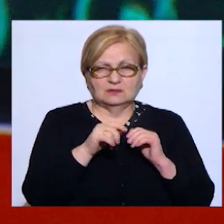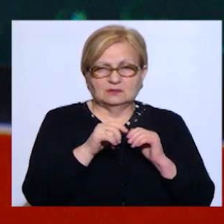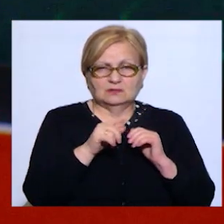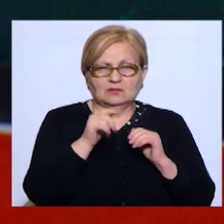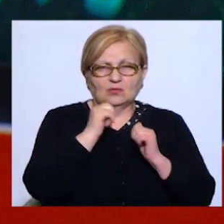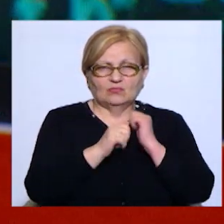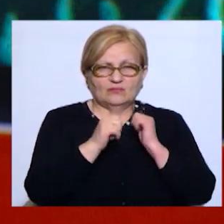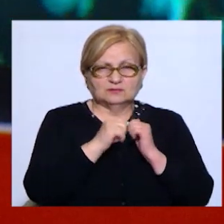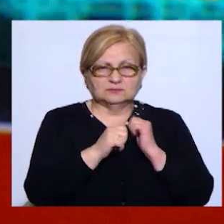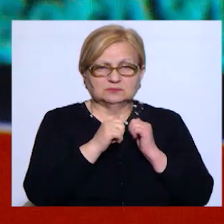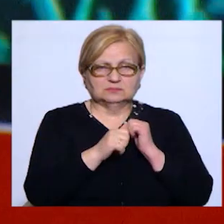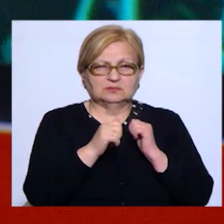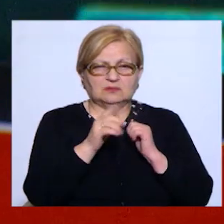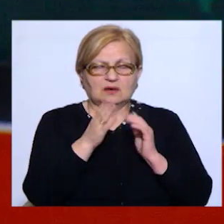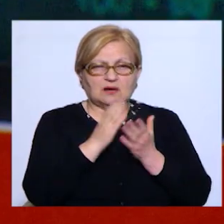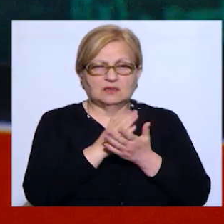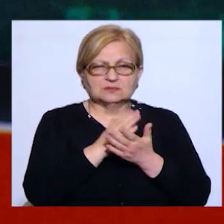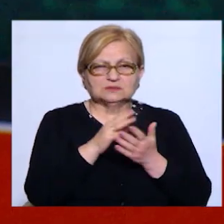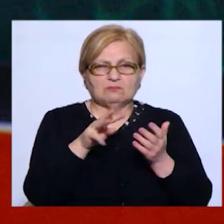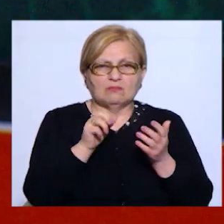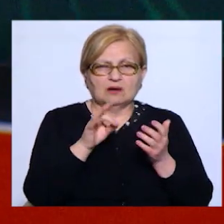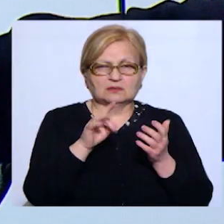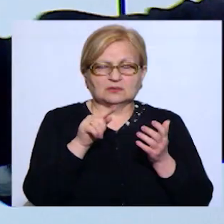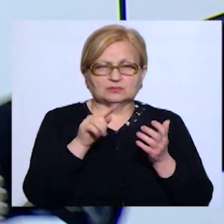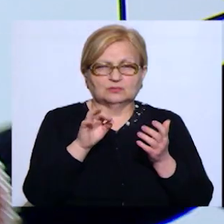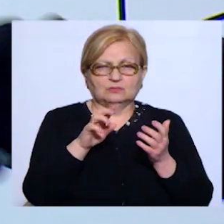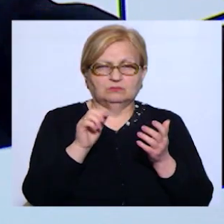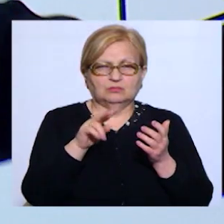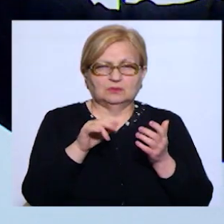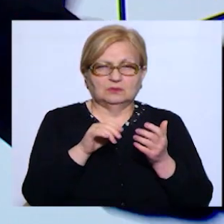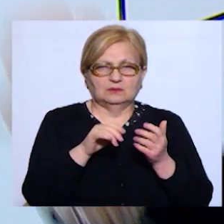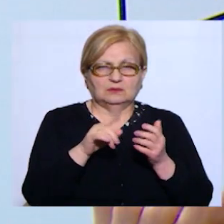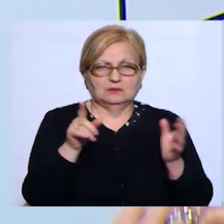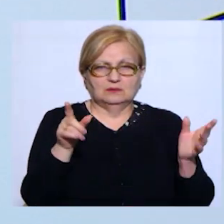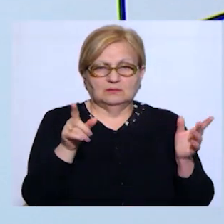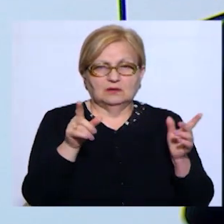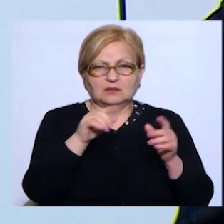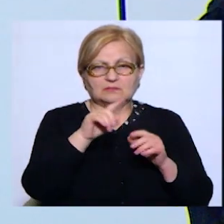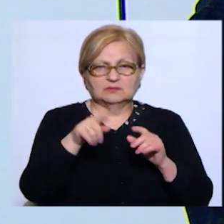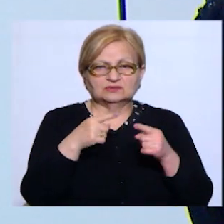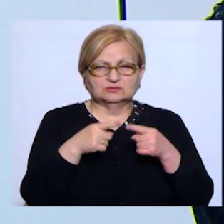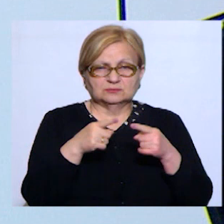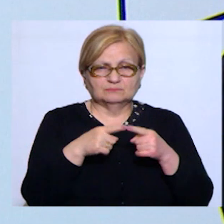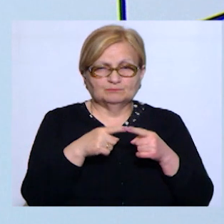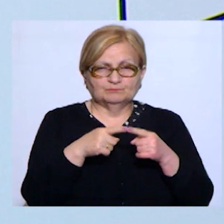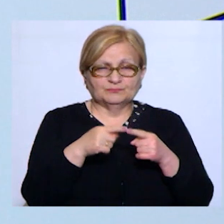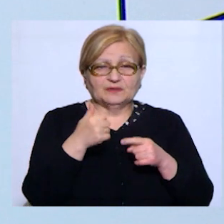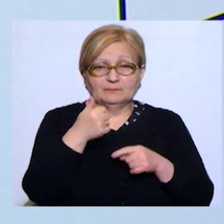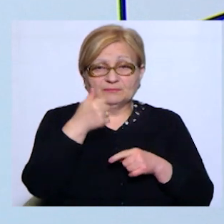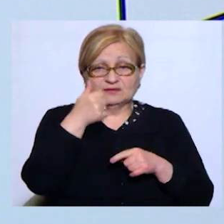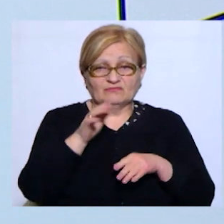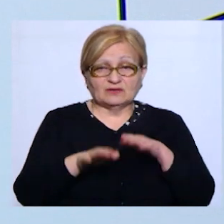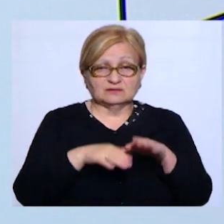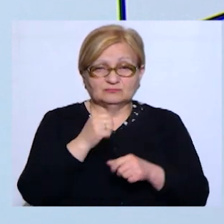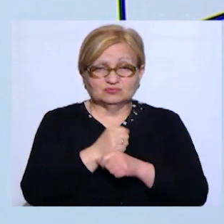ხებს ესე ქვია. აი ეს არის მართობული, უკაცრავად მართობული. და შევარდე მომნიშნე მართი კუთხეები. ჯერ ესეთი პირველი ნაბიჯი გადავდგი,